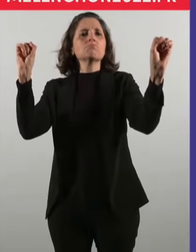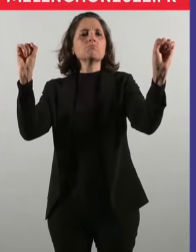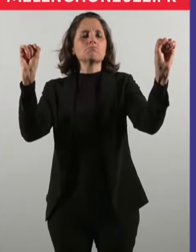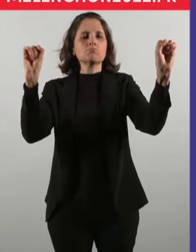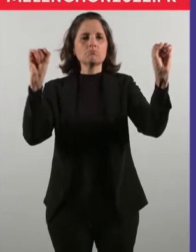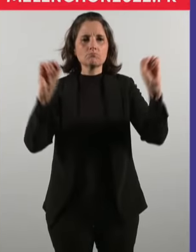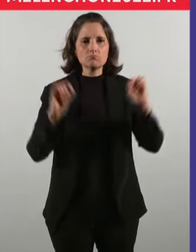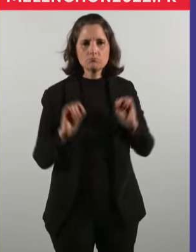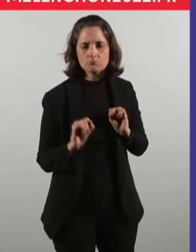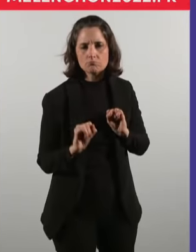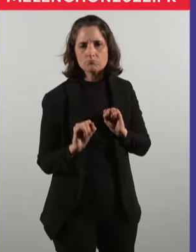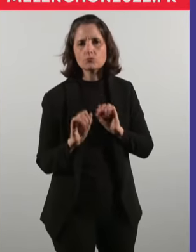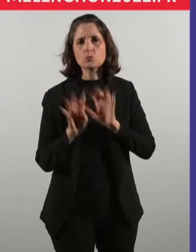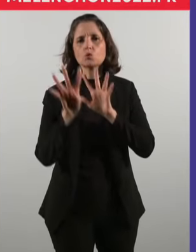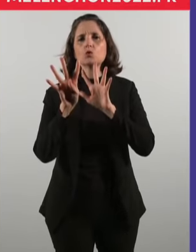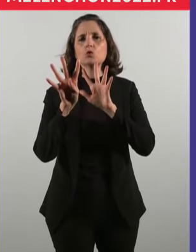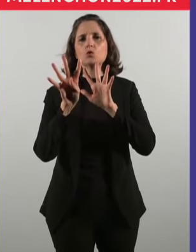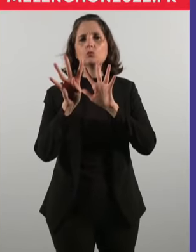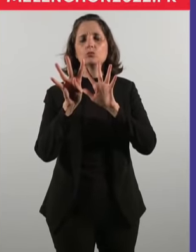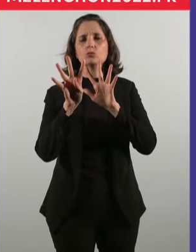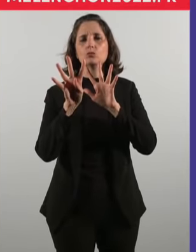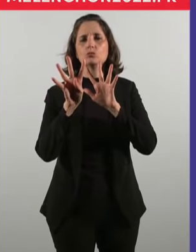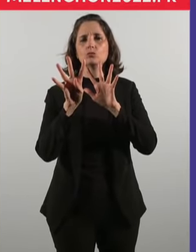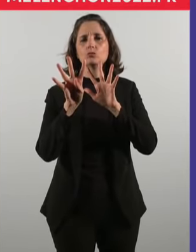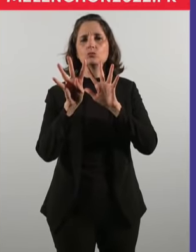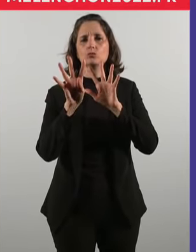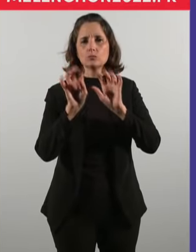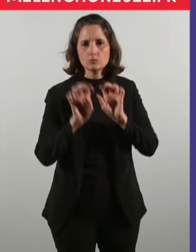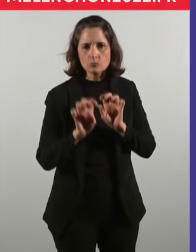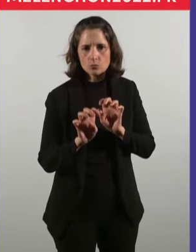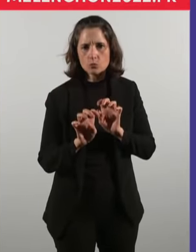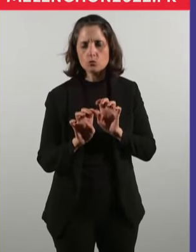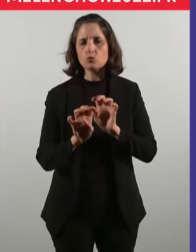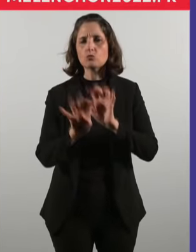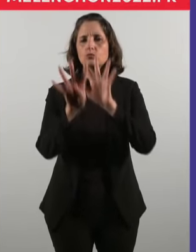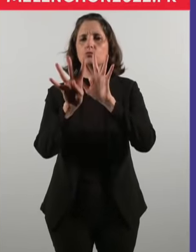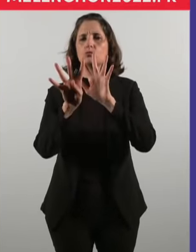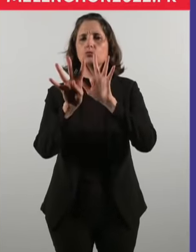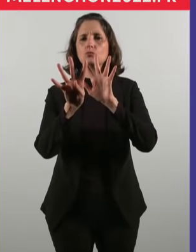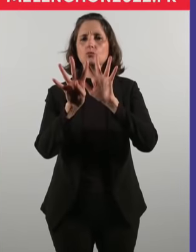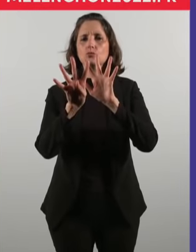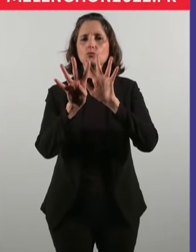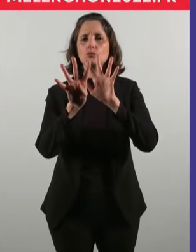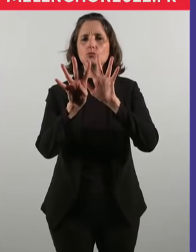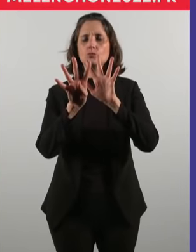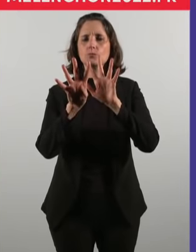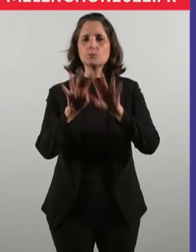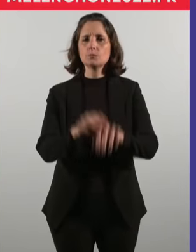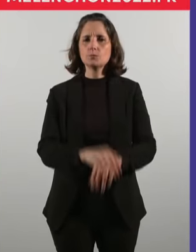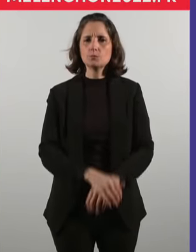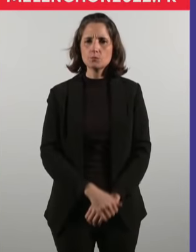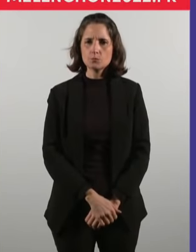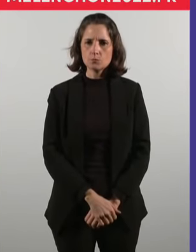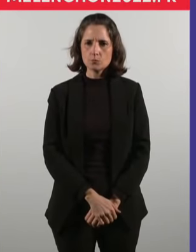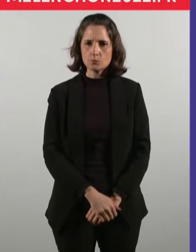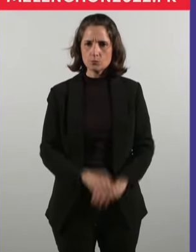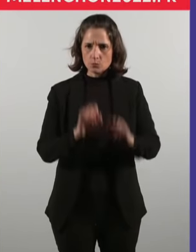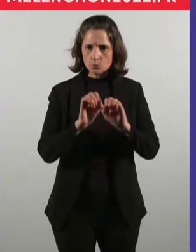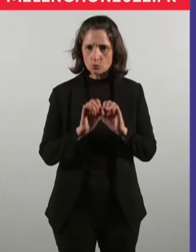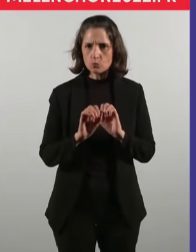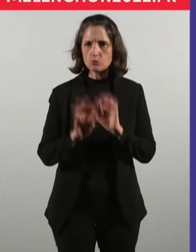nos entraves. Debout, debout, debout.